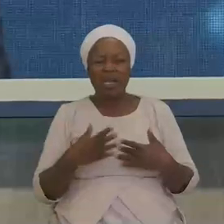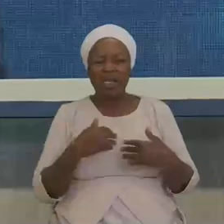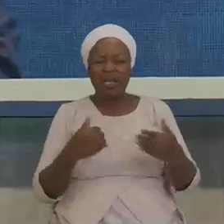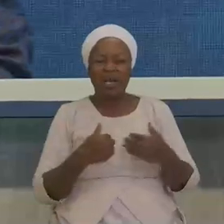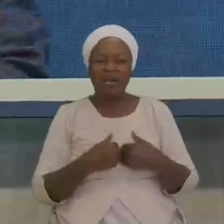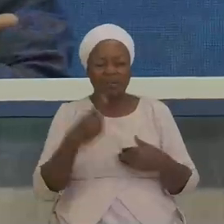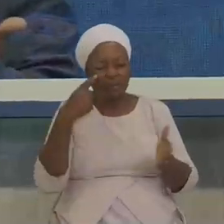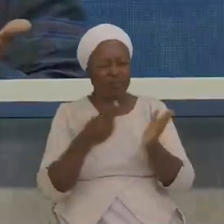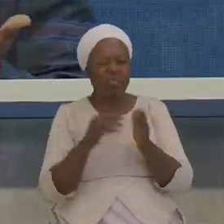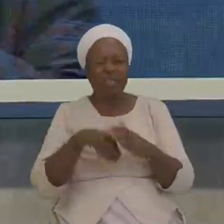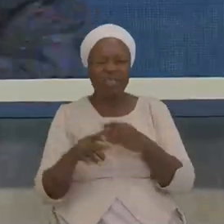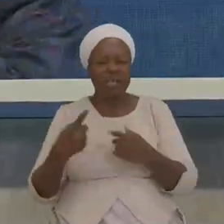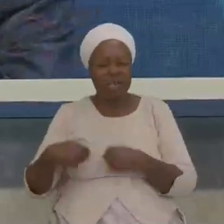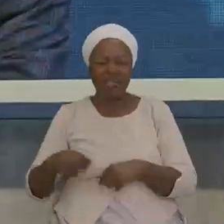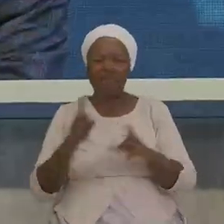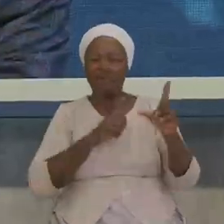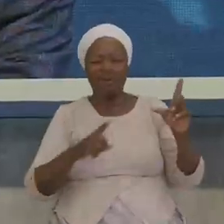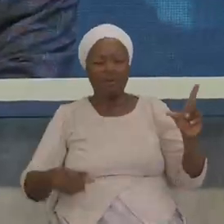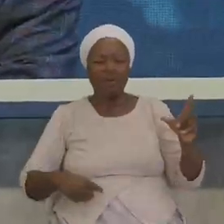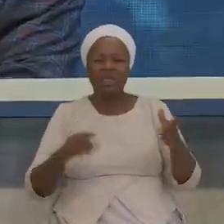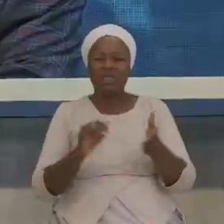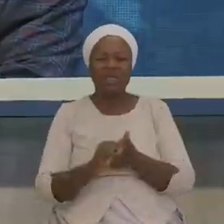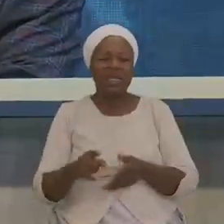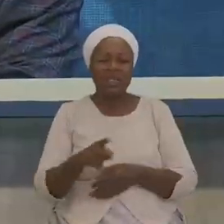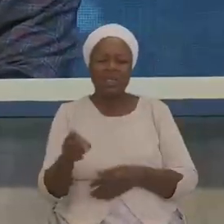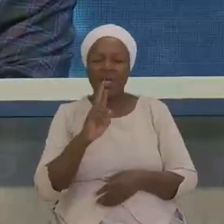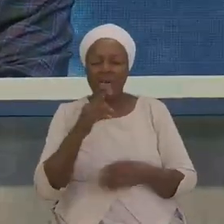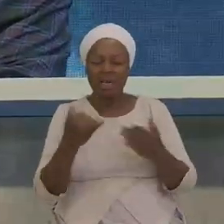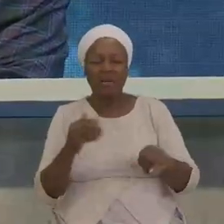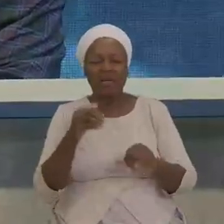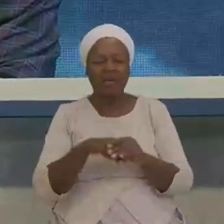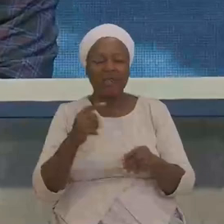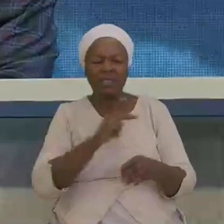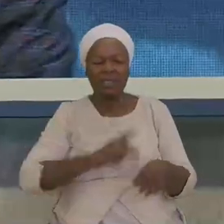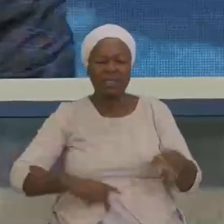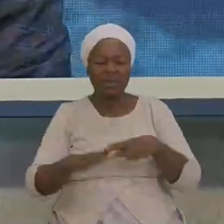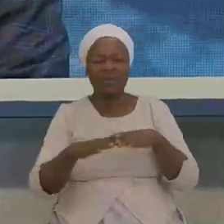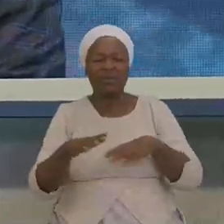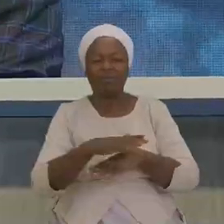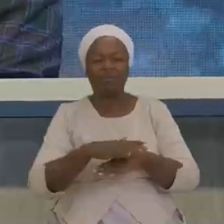Rends témoignage dans leur cœur, Seigneur, qu'ils sont maintenant dans le royaume.